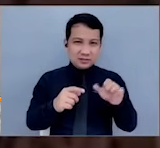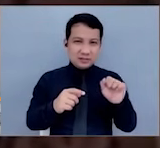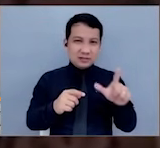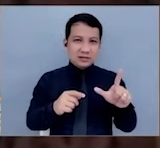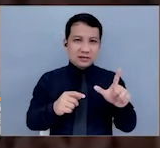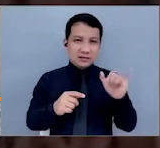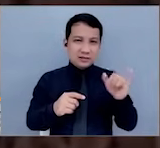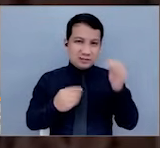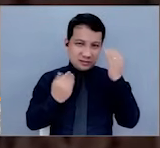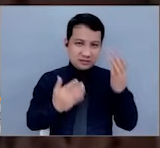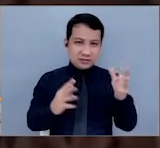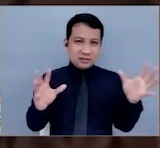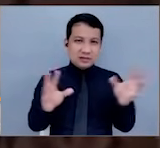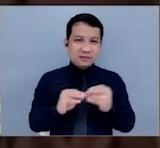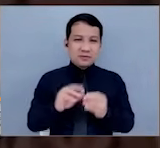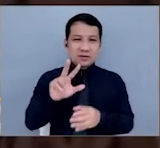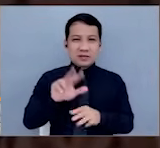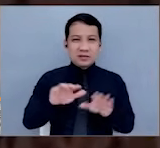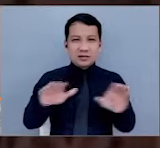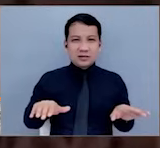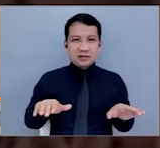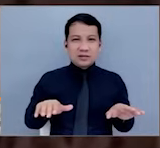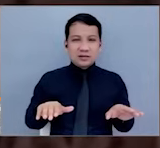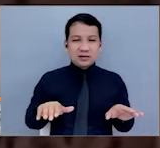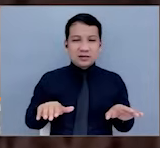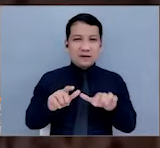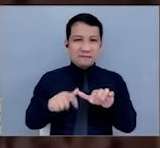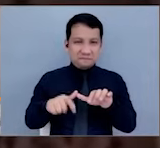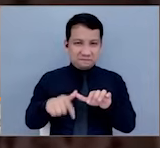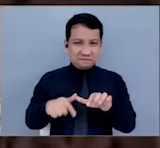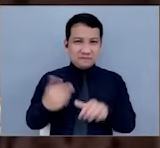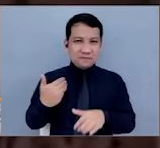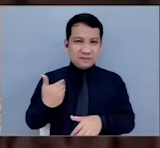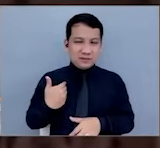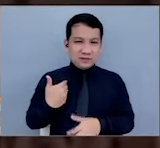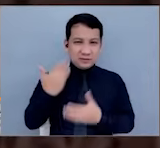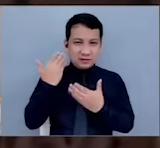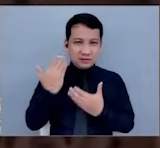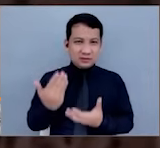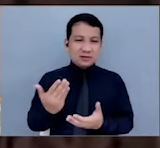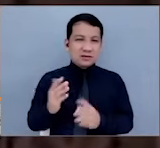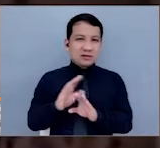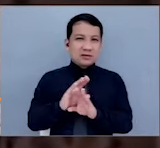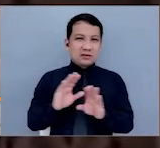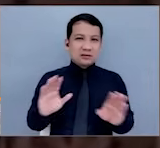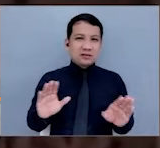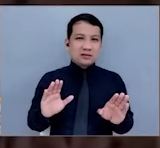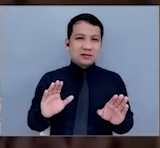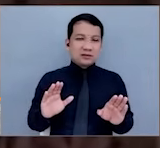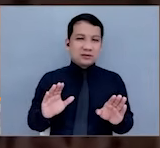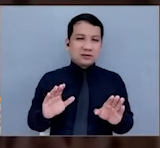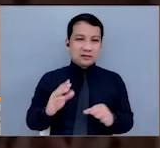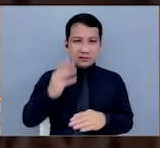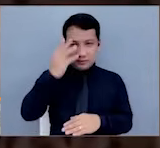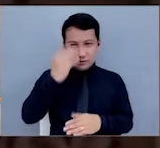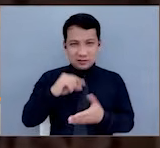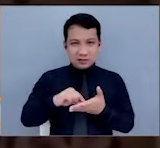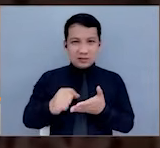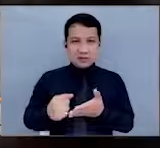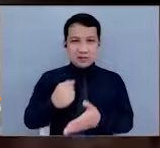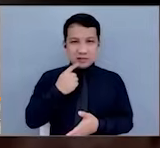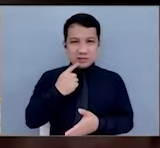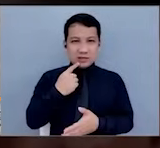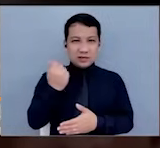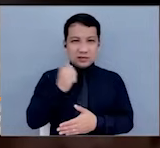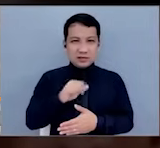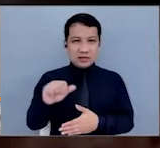lahat ng tatlong anak niya may kapansanan. Dahil dyan, hindi siya pwedeng mag-sleeping pills dahil anumang oras